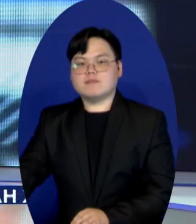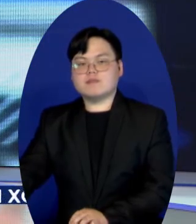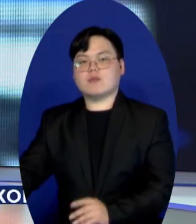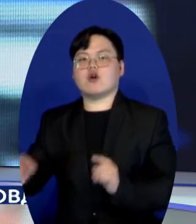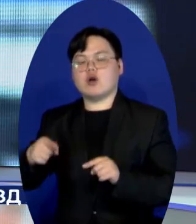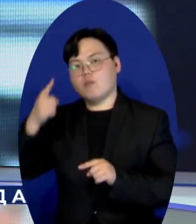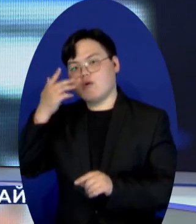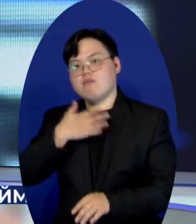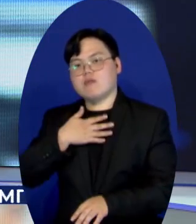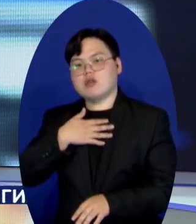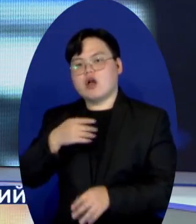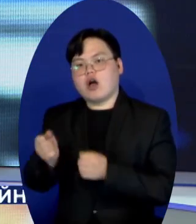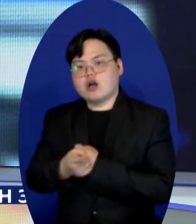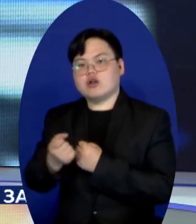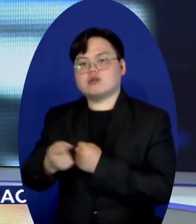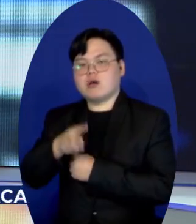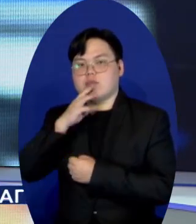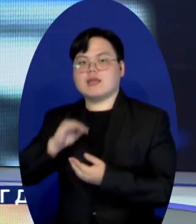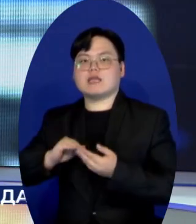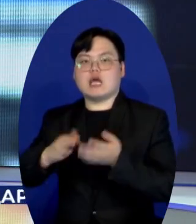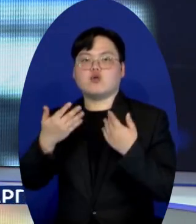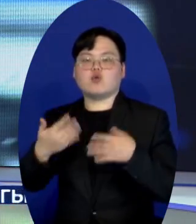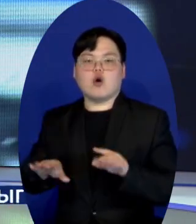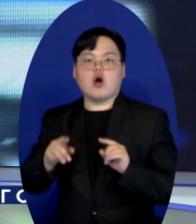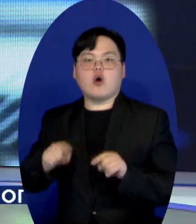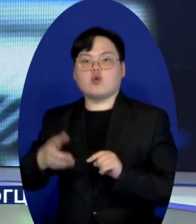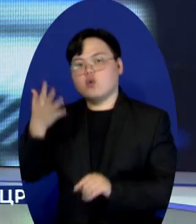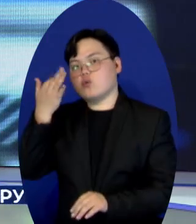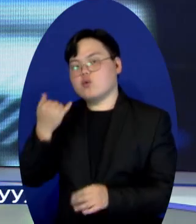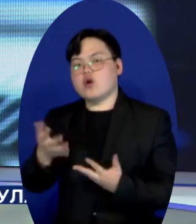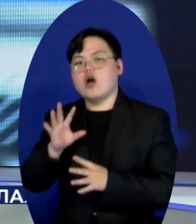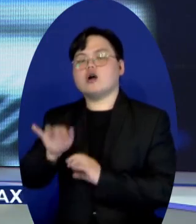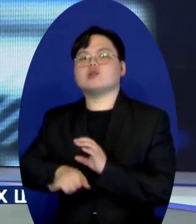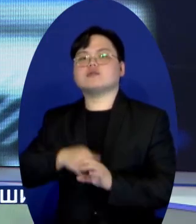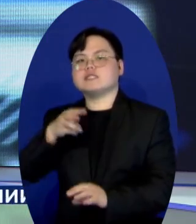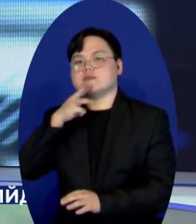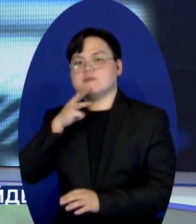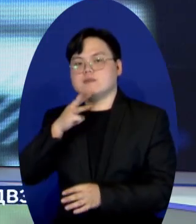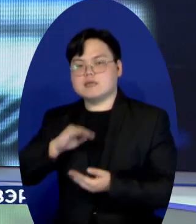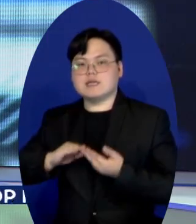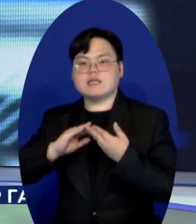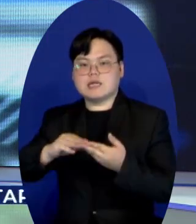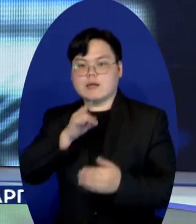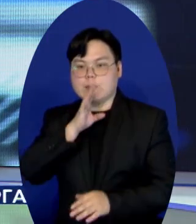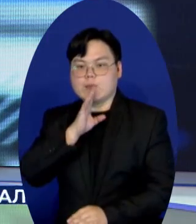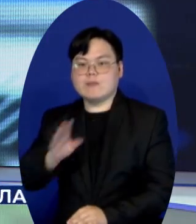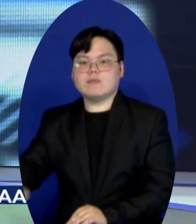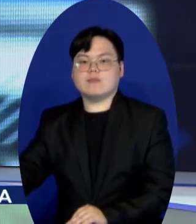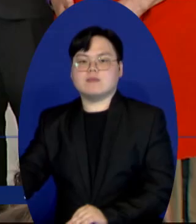Өнөөдөр эх орон болж өнгөрсөн онцлог үйл явдлын мэдээ мэдээлэлд танилцууллаа. Тууд голын үсэн мэдээг орчуулагч редактор Пүрэв Долгоор хүргэх